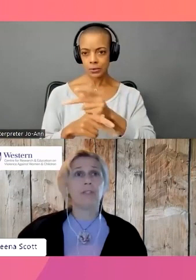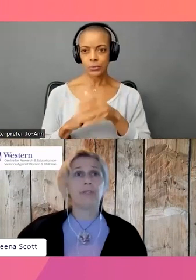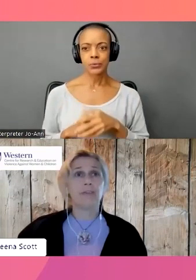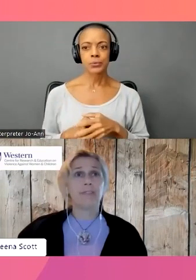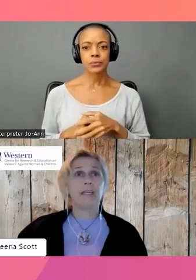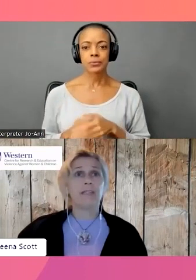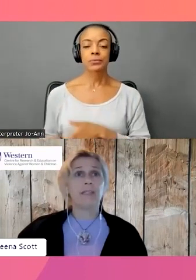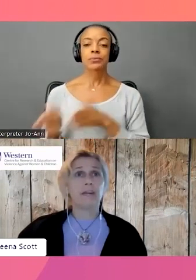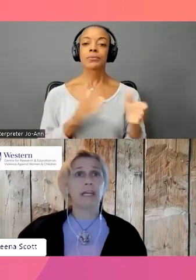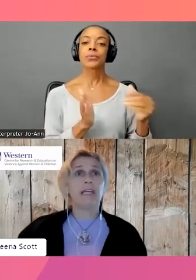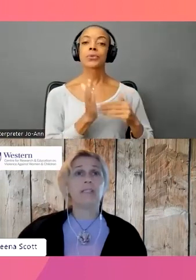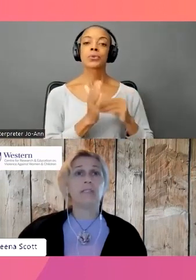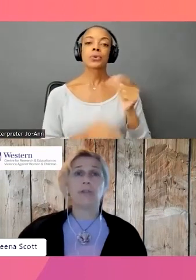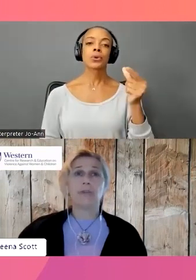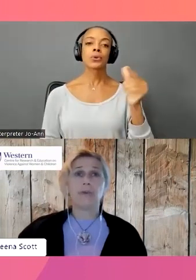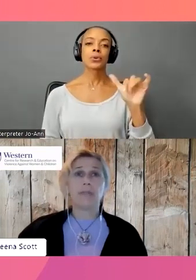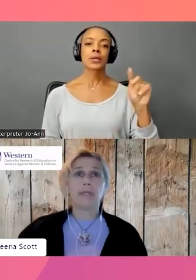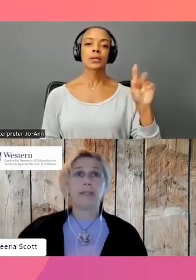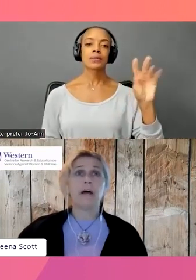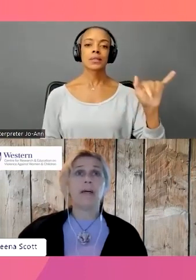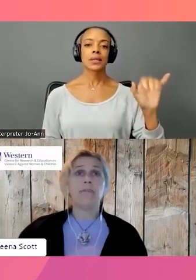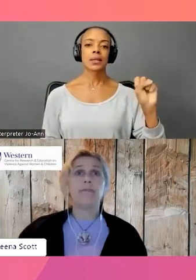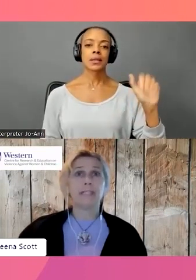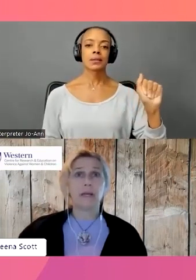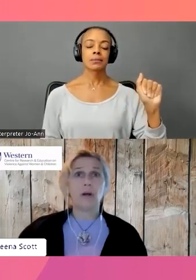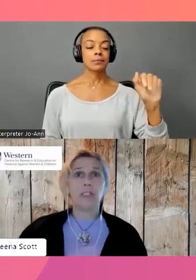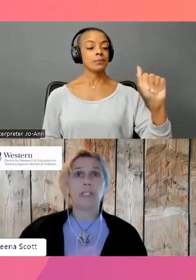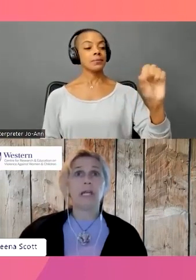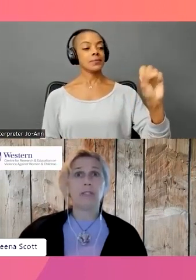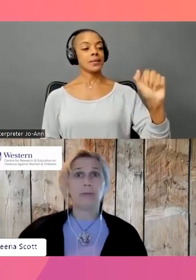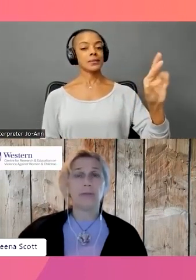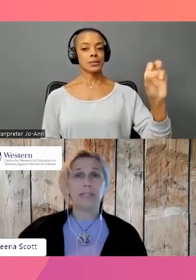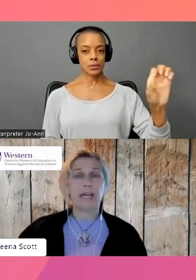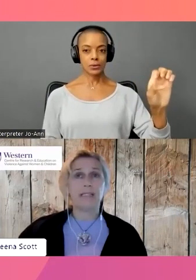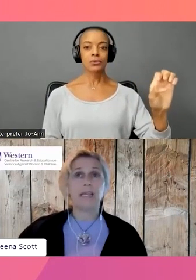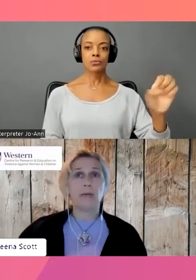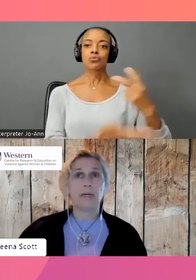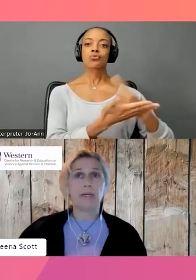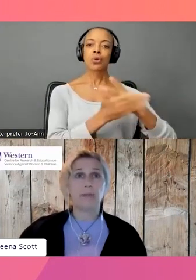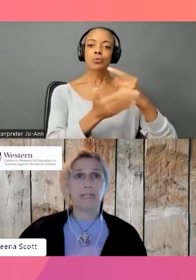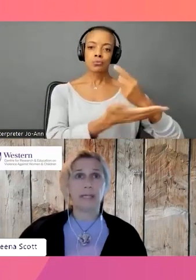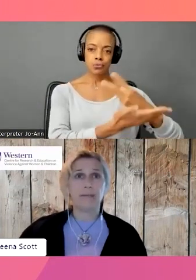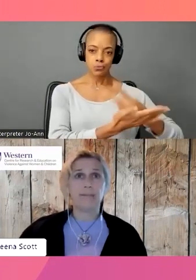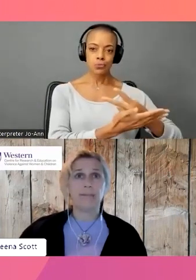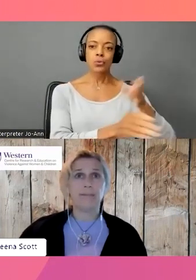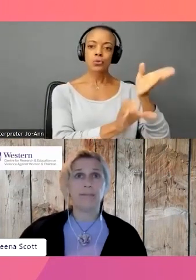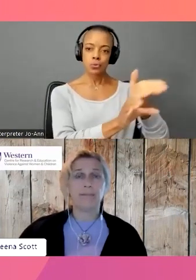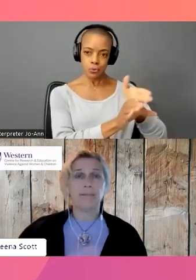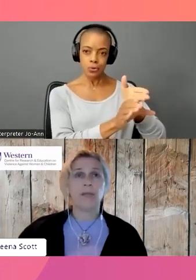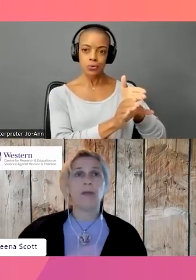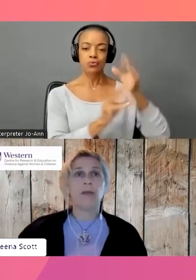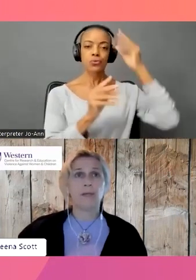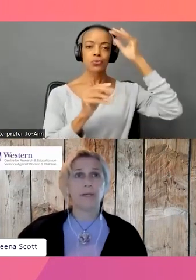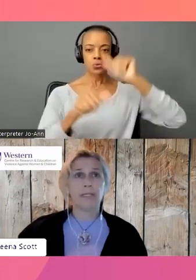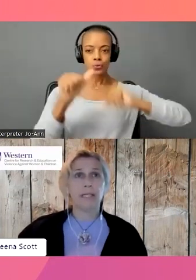dans les soins antiracistes. Dr Gifty Assari est titulaire d'un doctorat en psychologie et en neurosciences